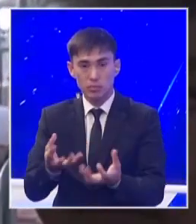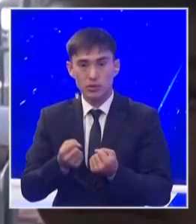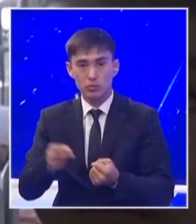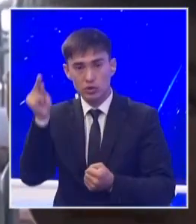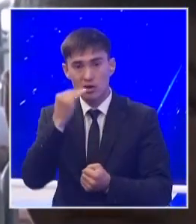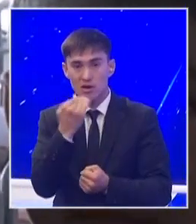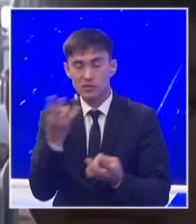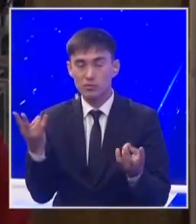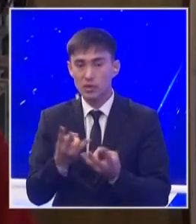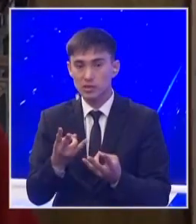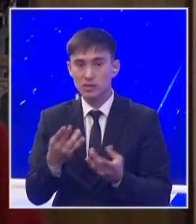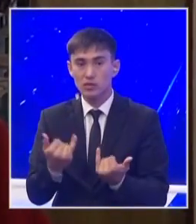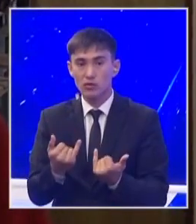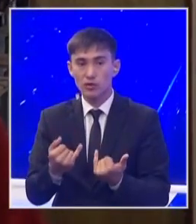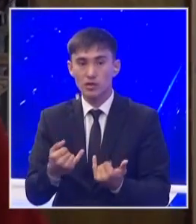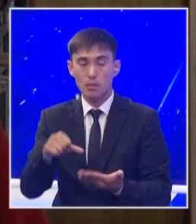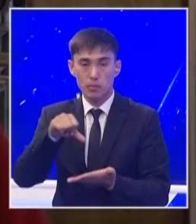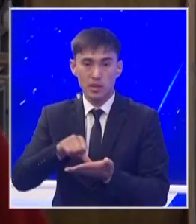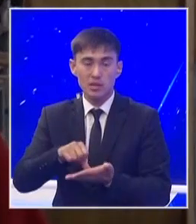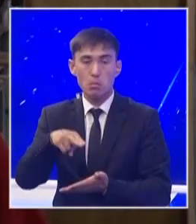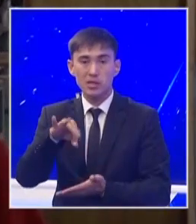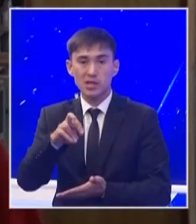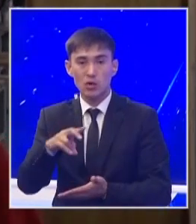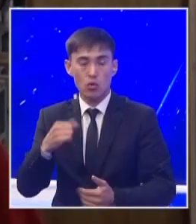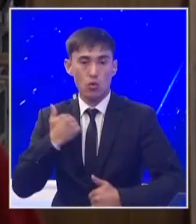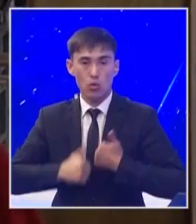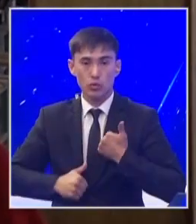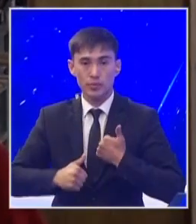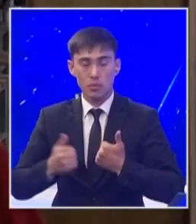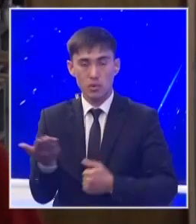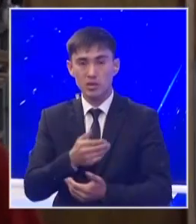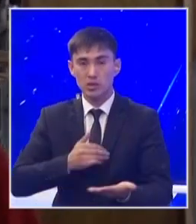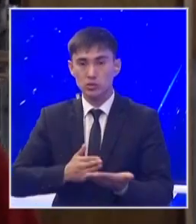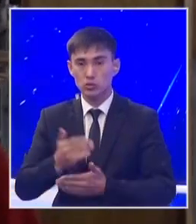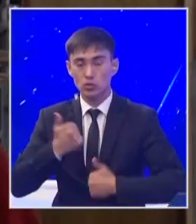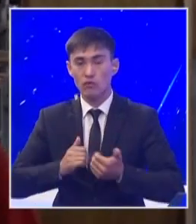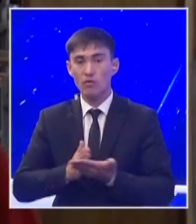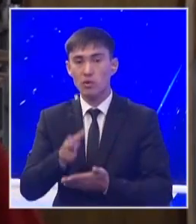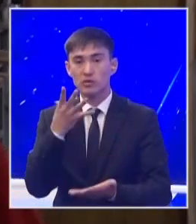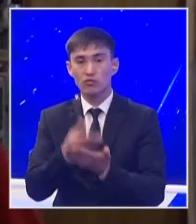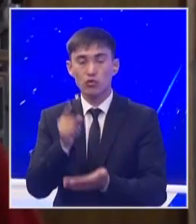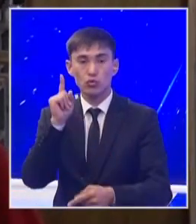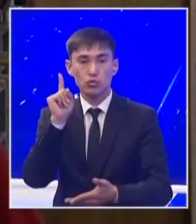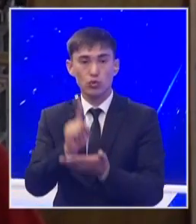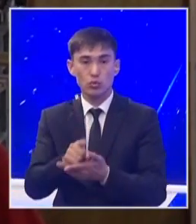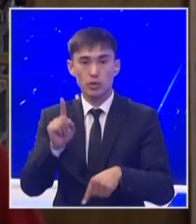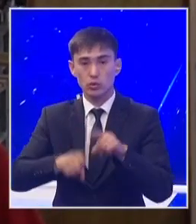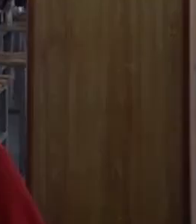качества пригодятся. Сегодня я принял присягу и очень этим горд. Мы достойно выполним свой долг перед Родиной.